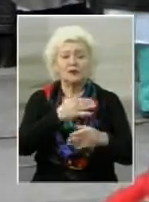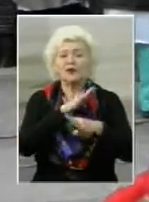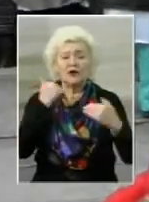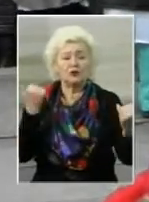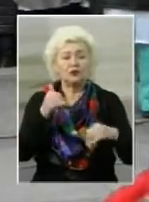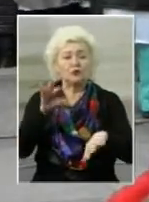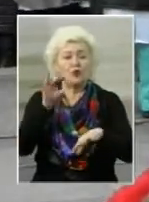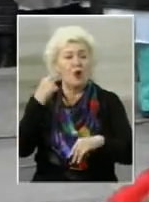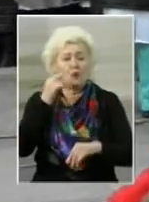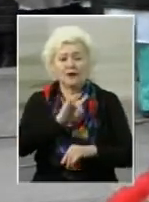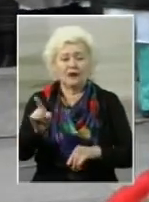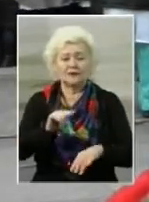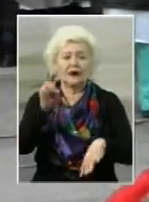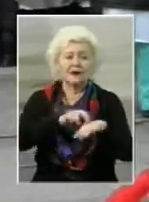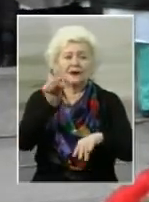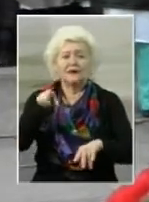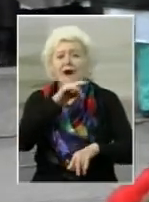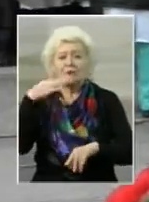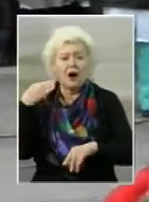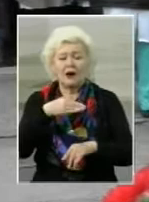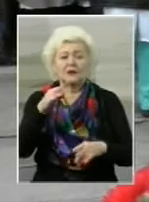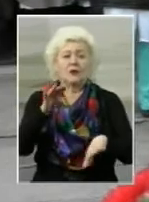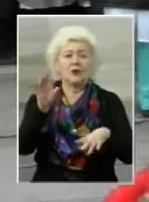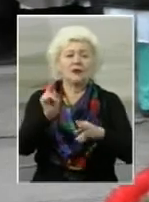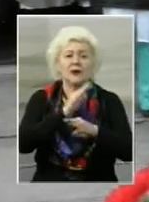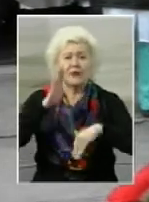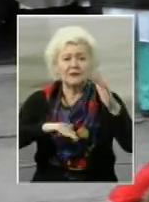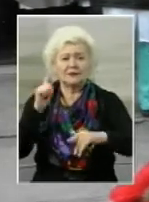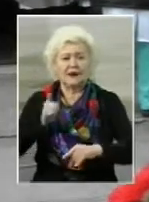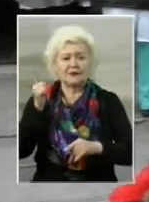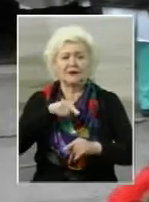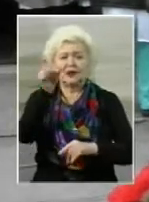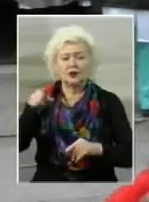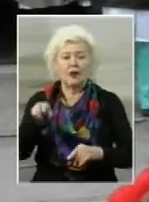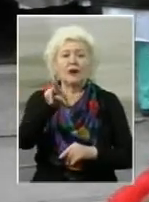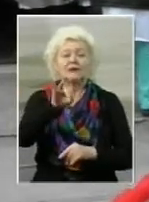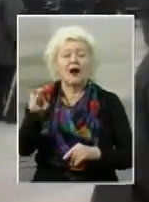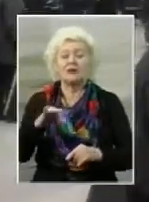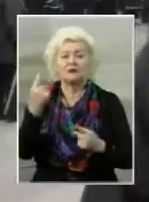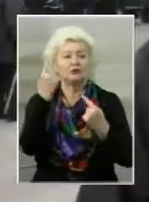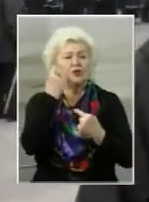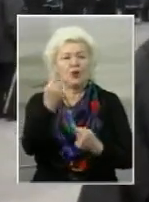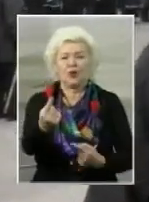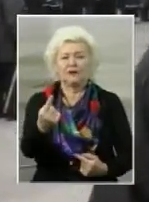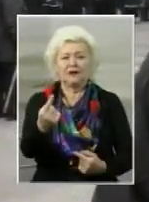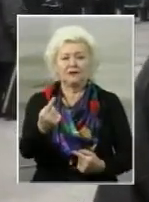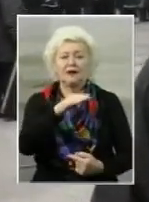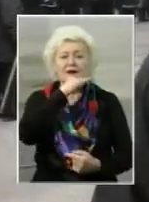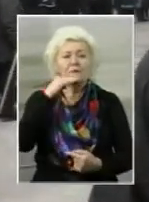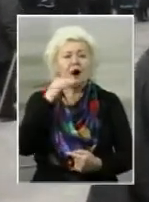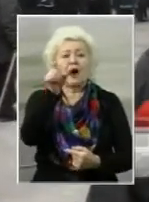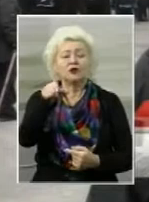лікарів є багато, і професійних, і душевних, і людяних, і майстерних. А Яремченко один. Багато